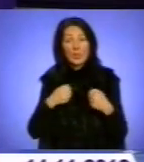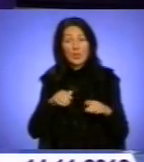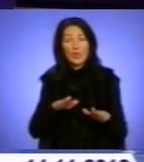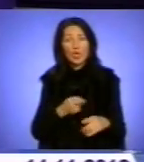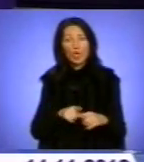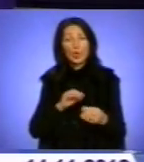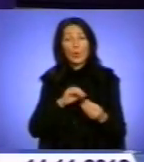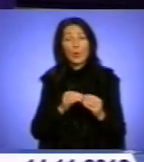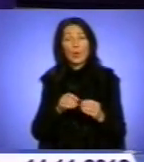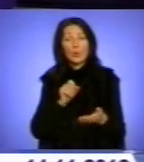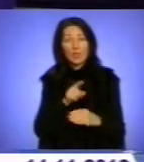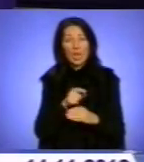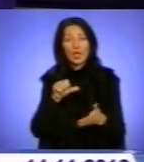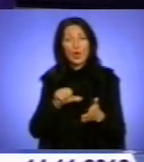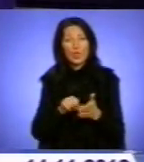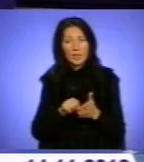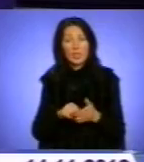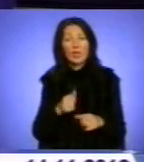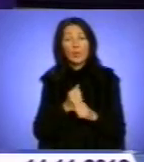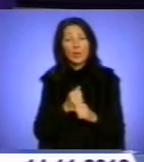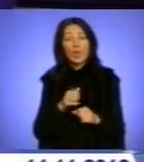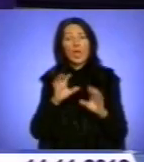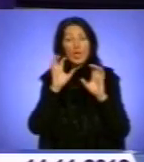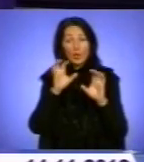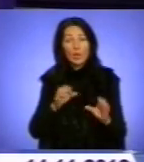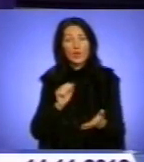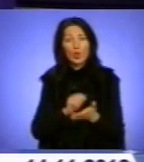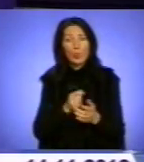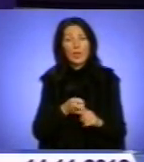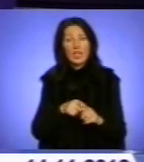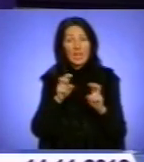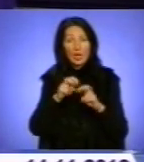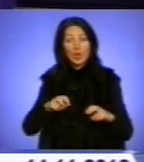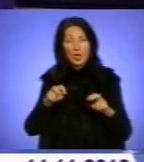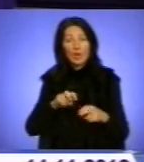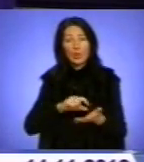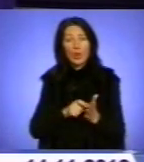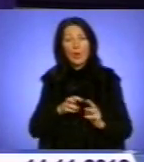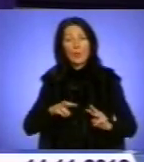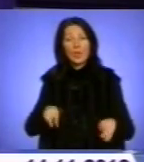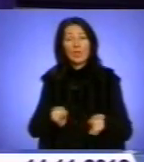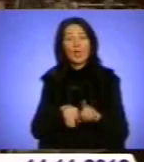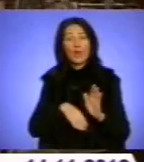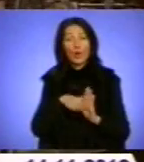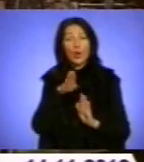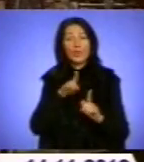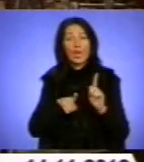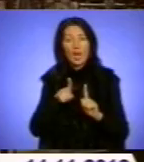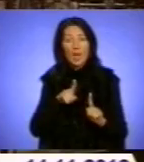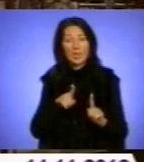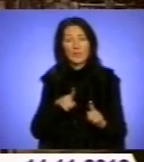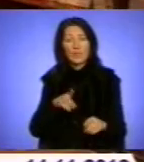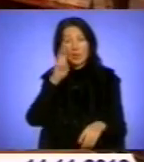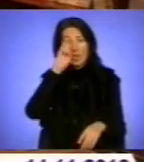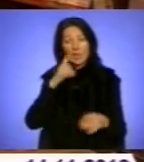Задача учасників зібрання – напрацювати законодавчі документи, які розглянуть у Кабміні та Верховній Раді. Держком